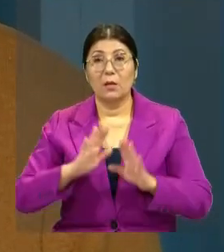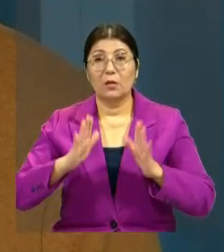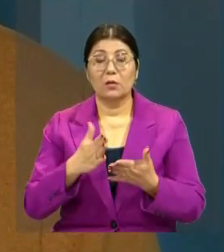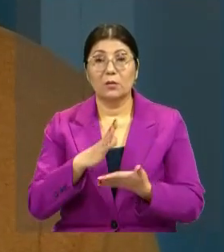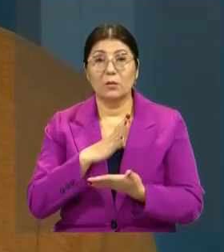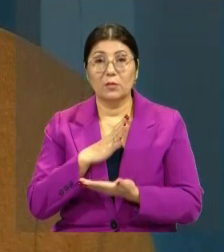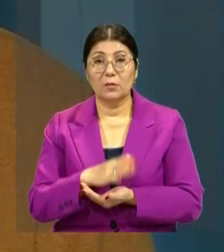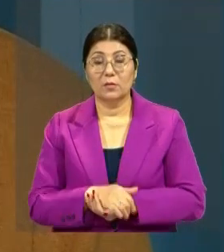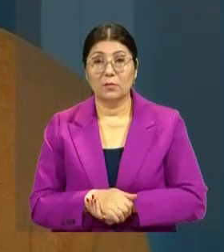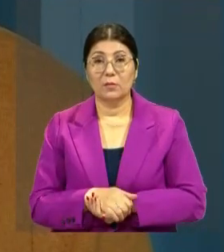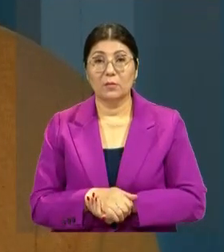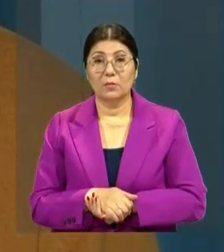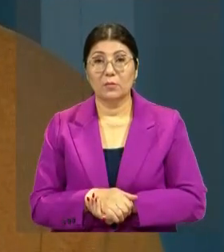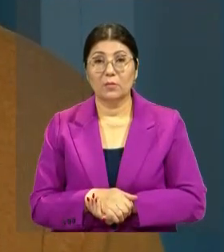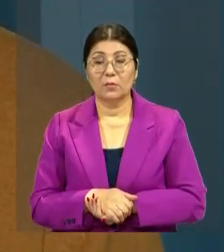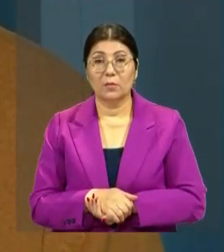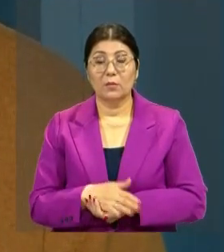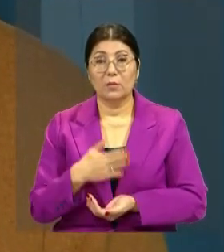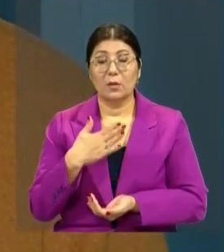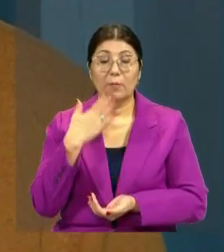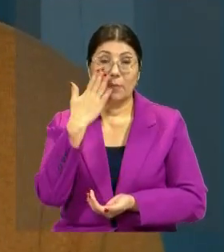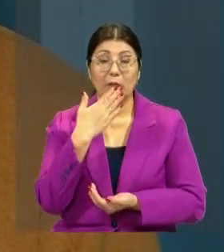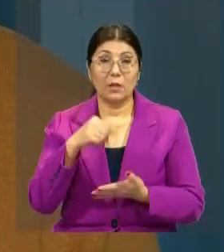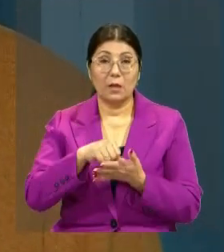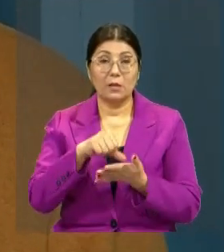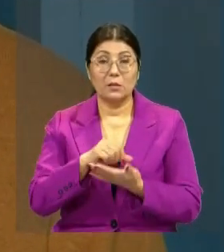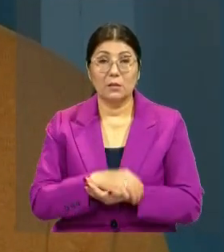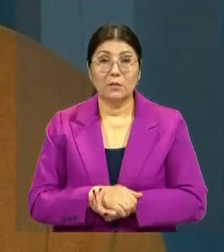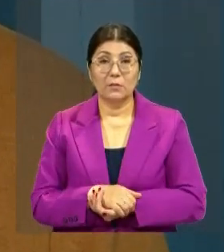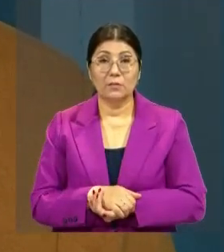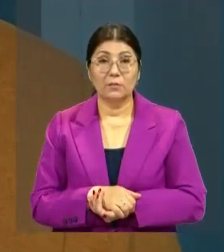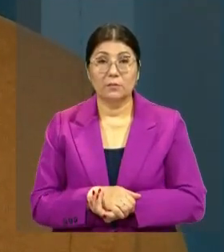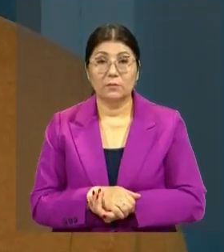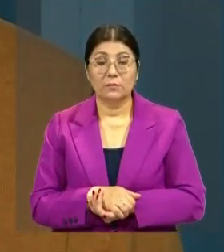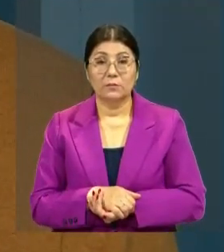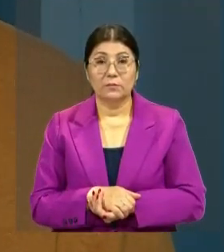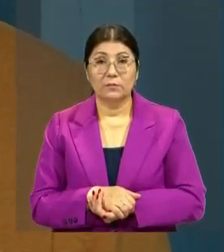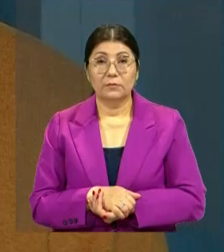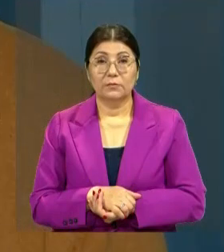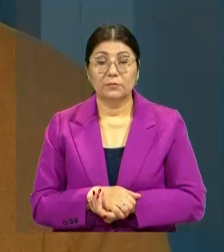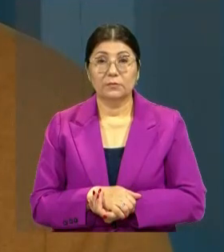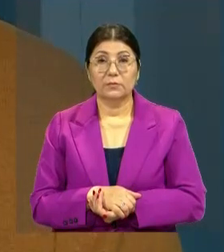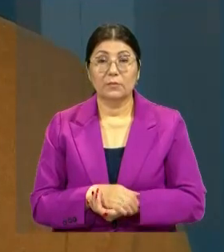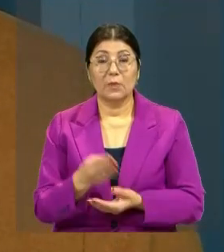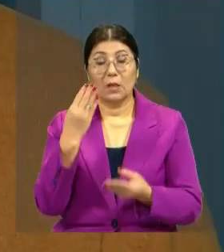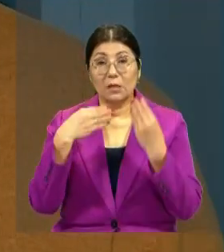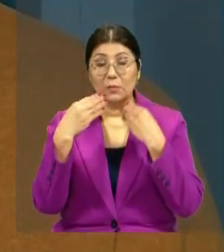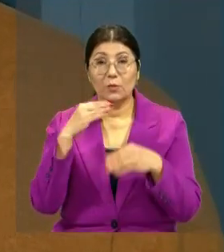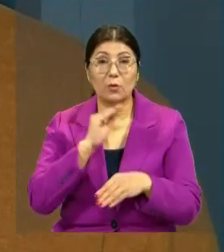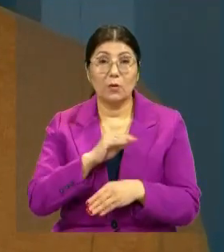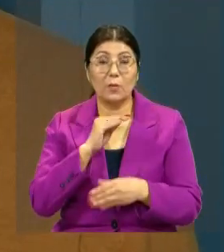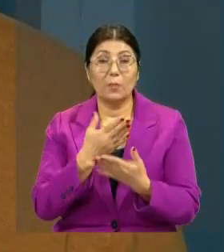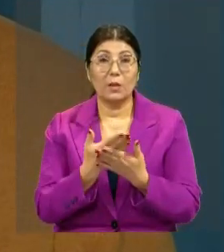болған. Битке қатысты. Кесірі тиген. Иә, кесірі тиген, кері әсерін берген де. Ол, мысалы, олардың білімі